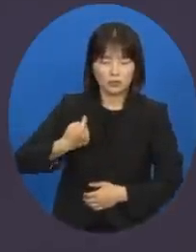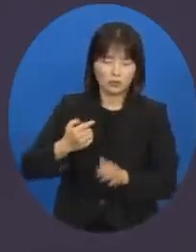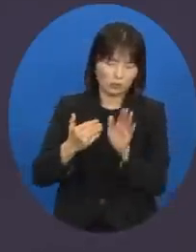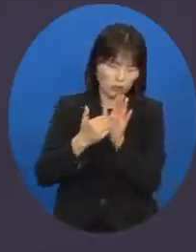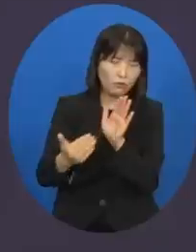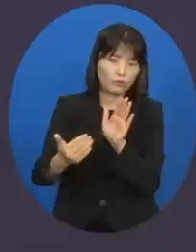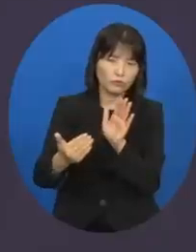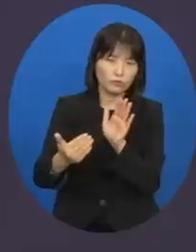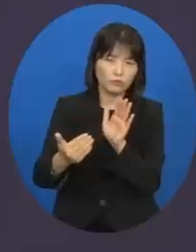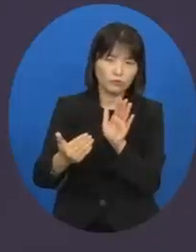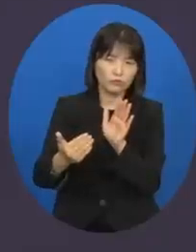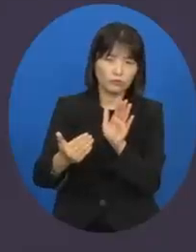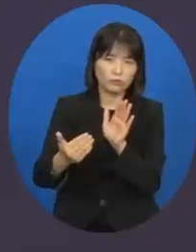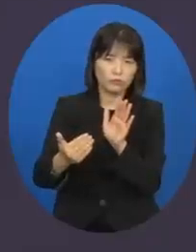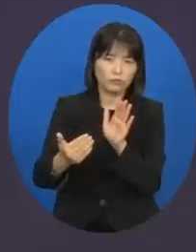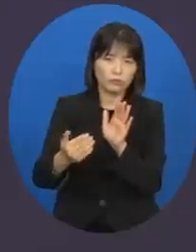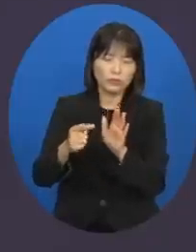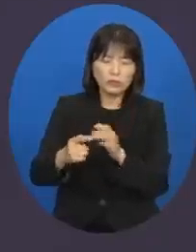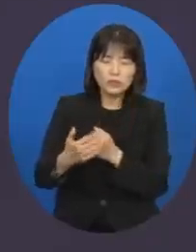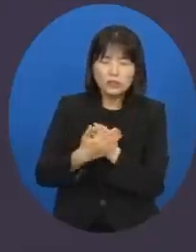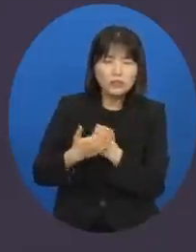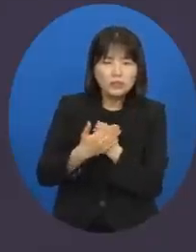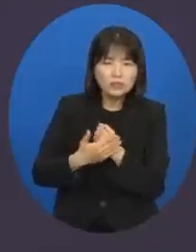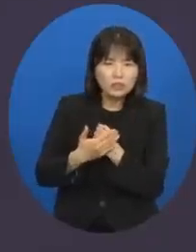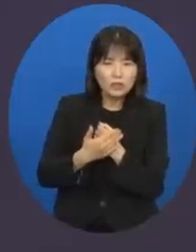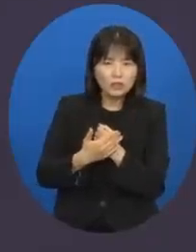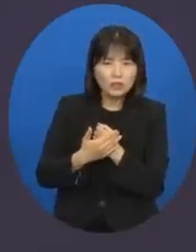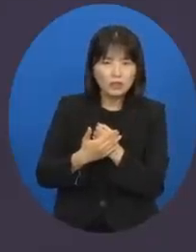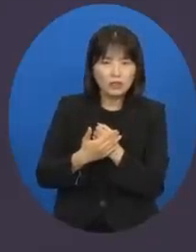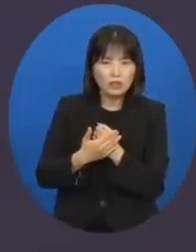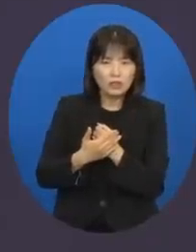거부하니까 그 은혜가 전혀 은혜가 되지